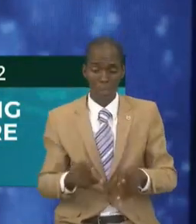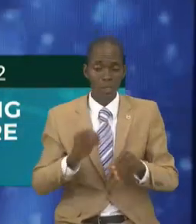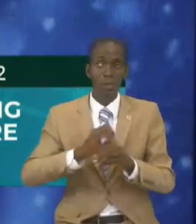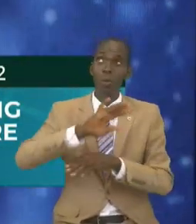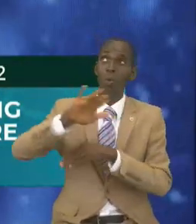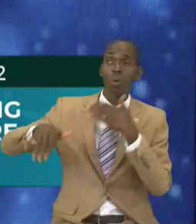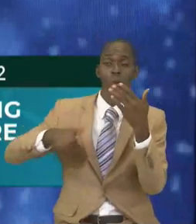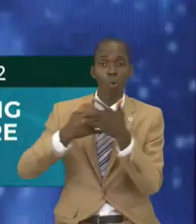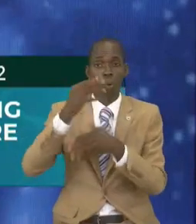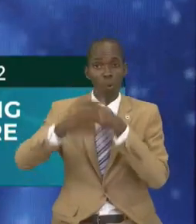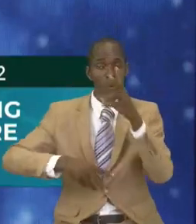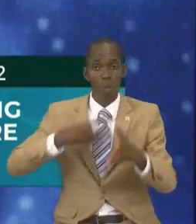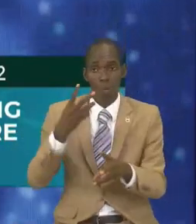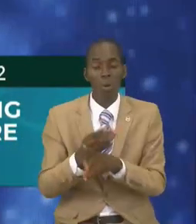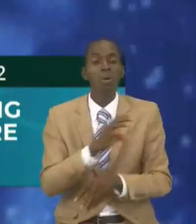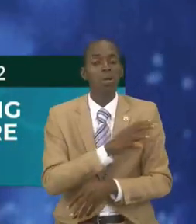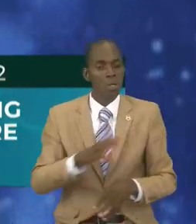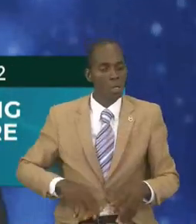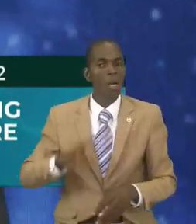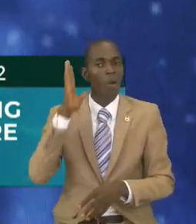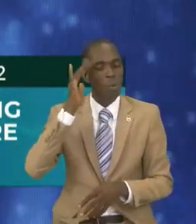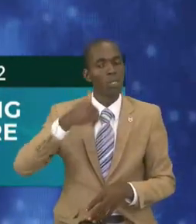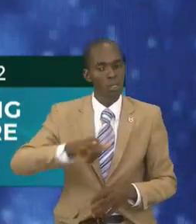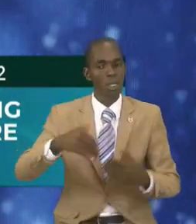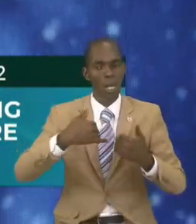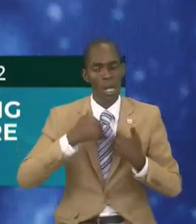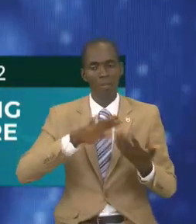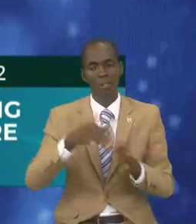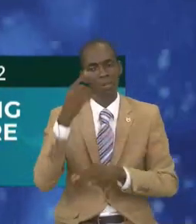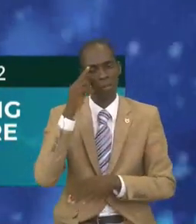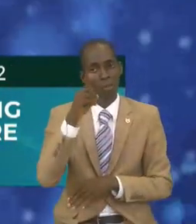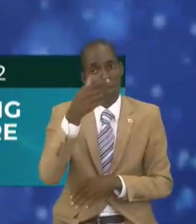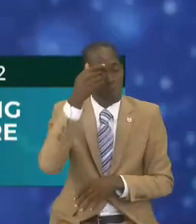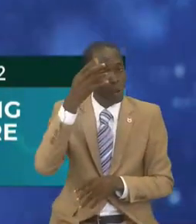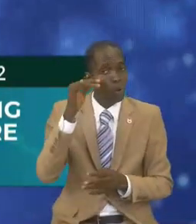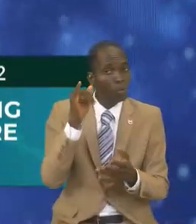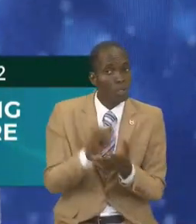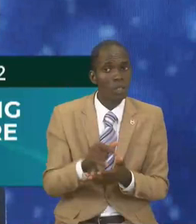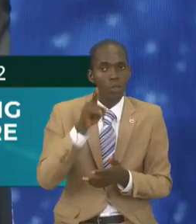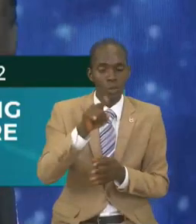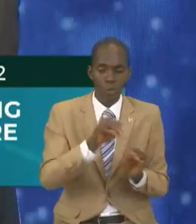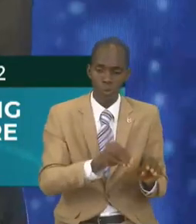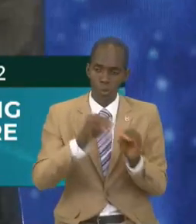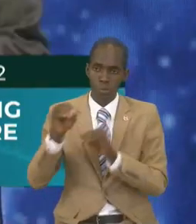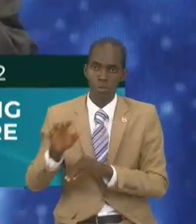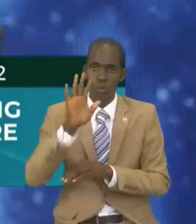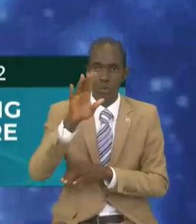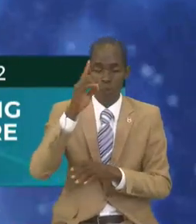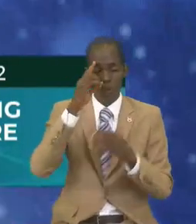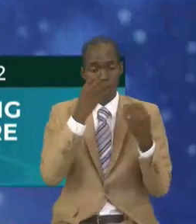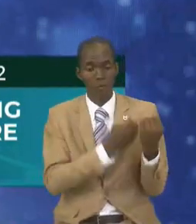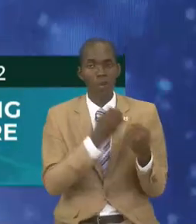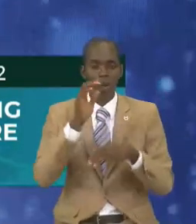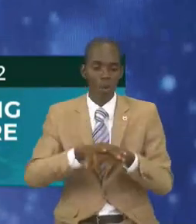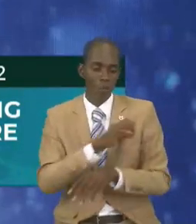entier, Christ serait toujours mort pour toi. Et pour cela donc, tu dois placer ta foi sur